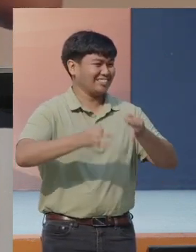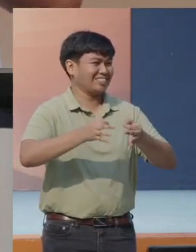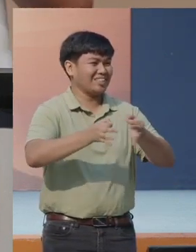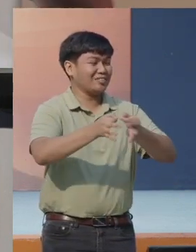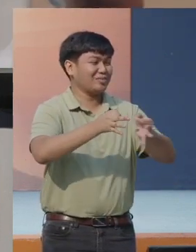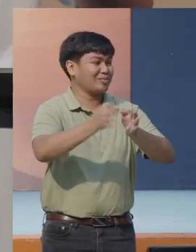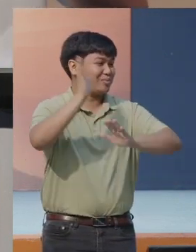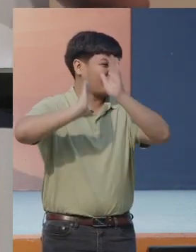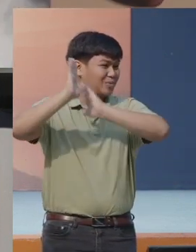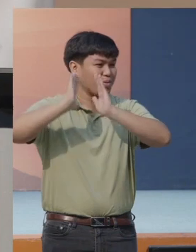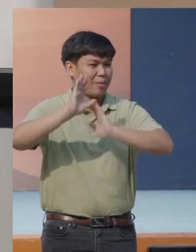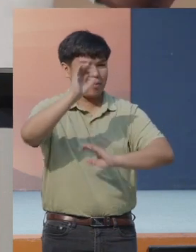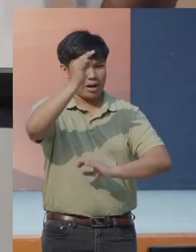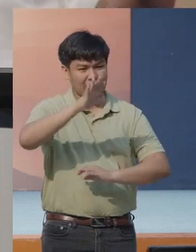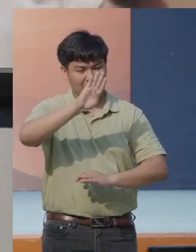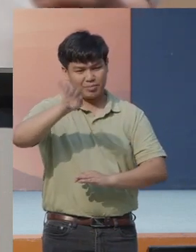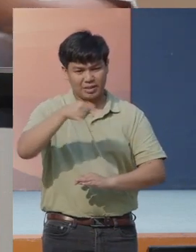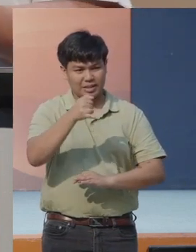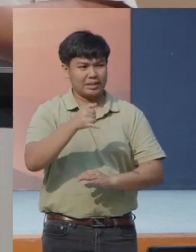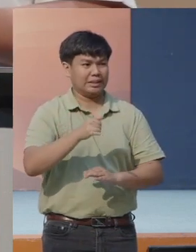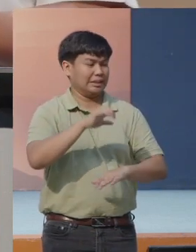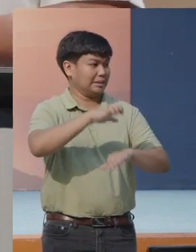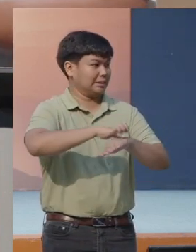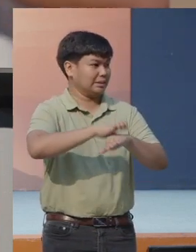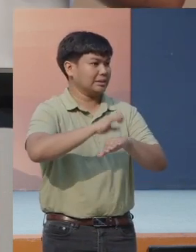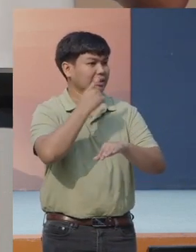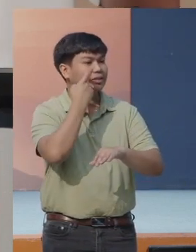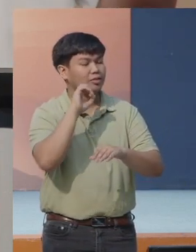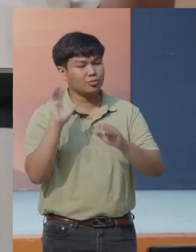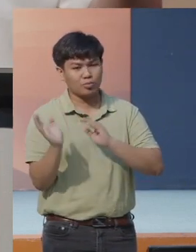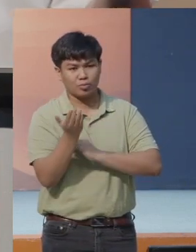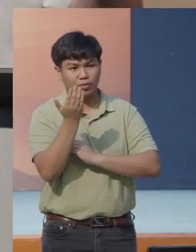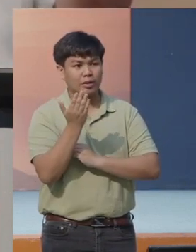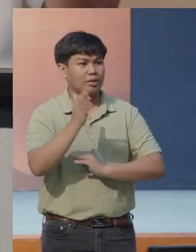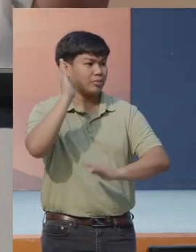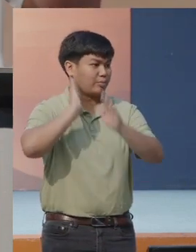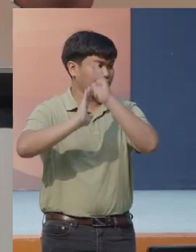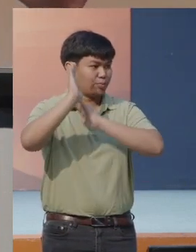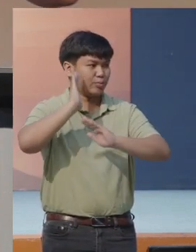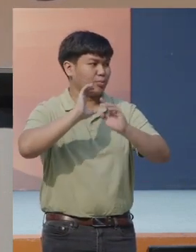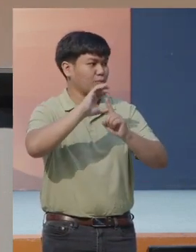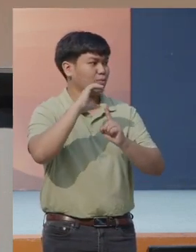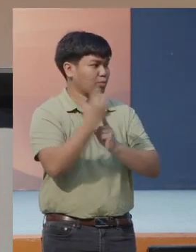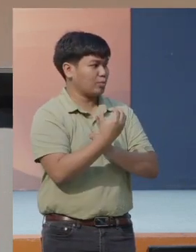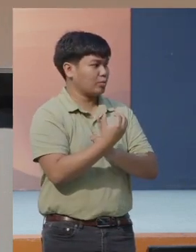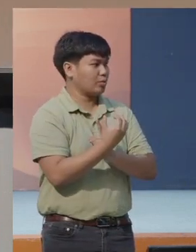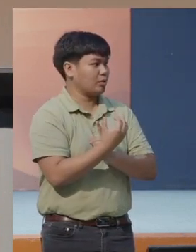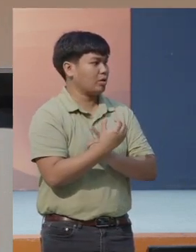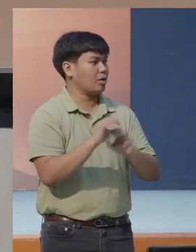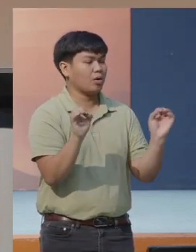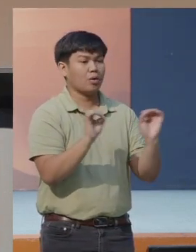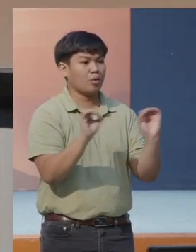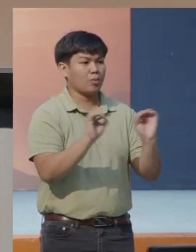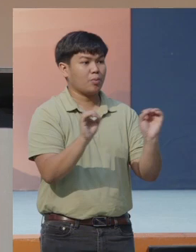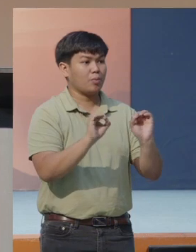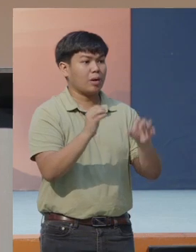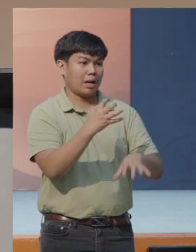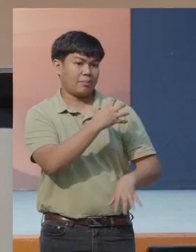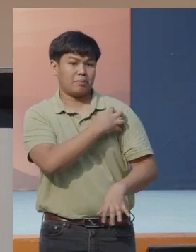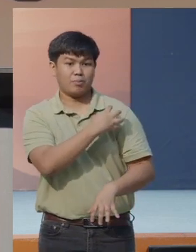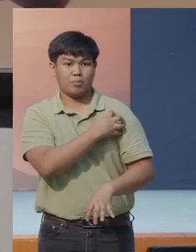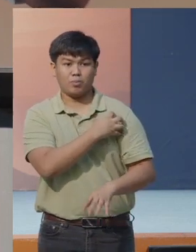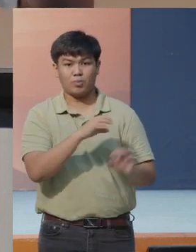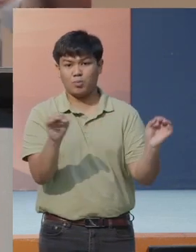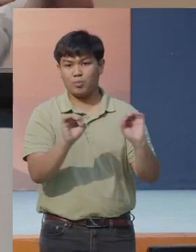Kasi sinabi niya sa English services natin, noong unang panahon, wala naman pong kapulisan. No?